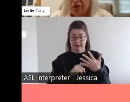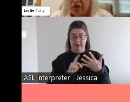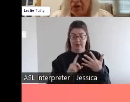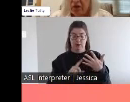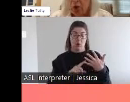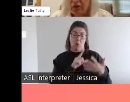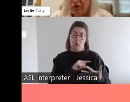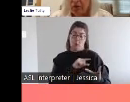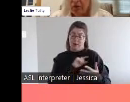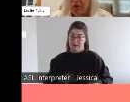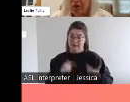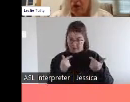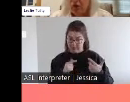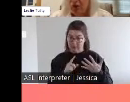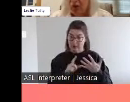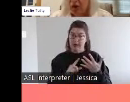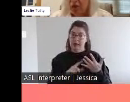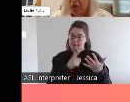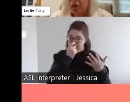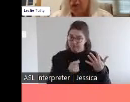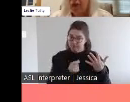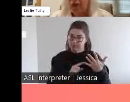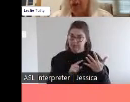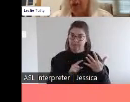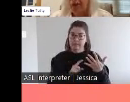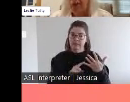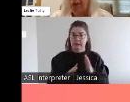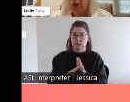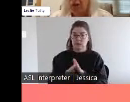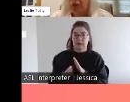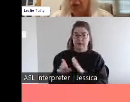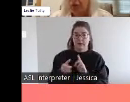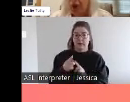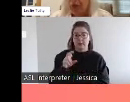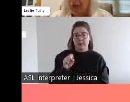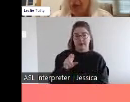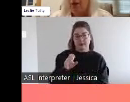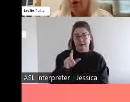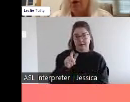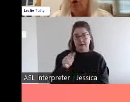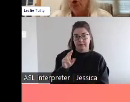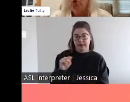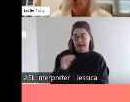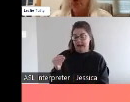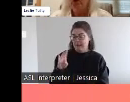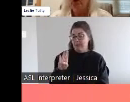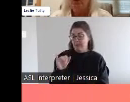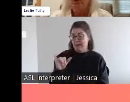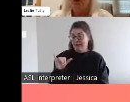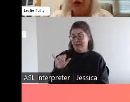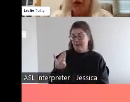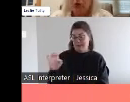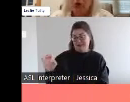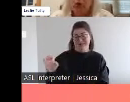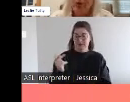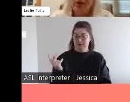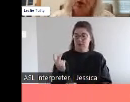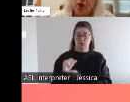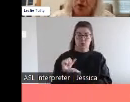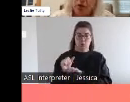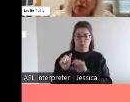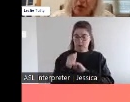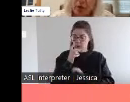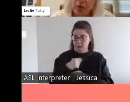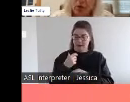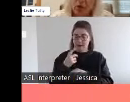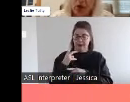que nous avons utilisée, une liste de vérification du SSPT et une liste de vérification de qualité